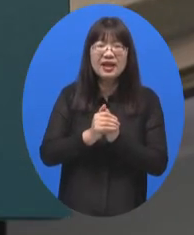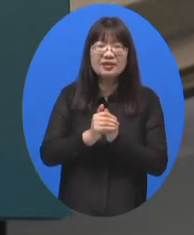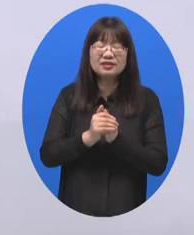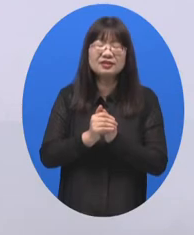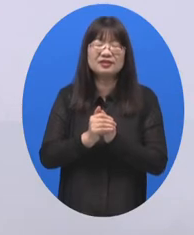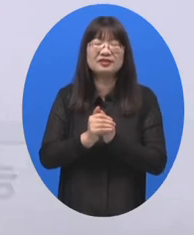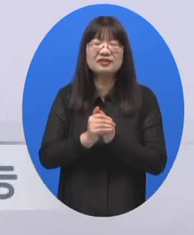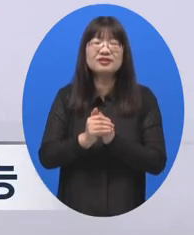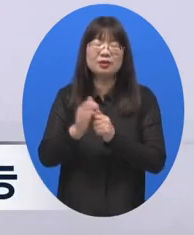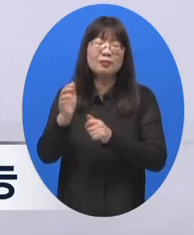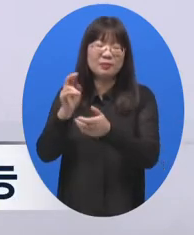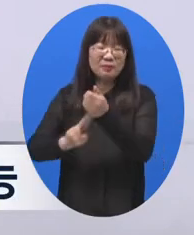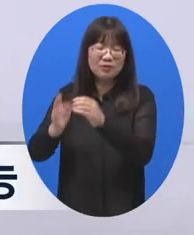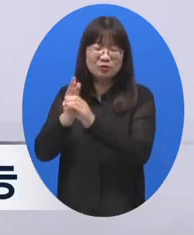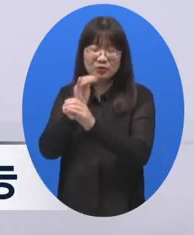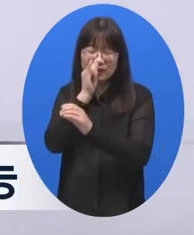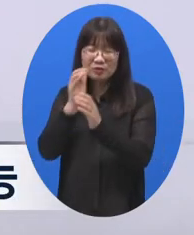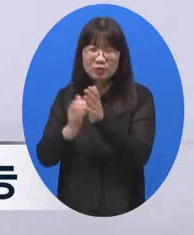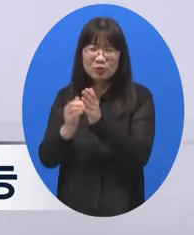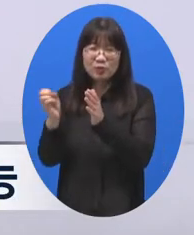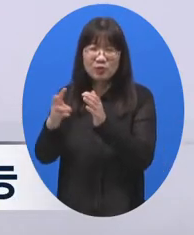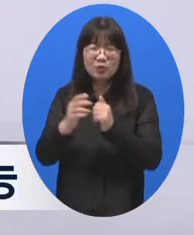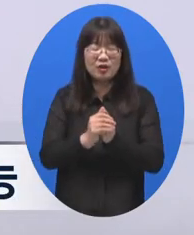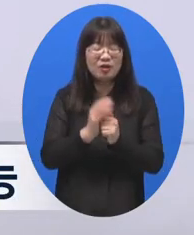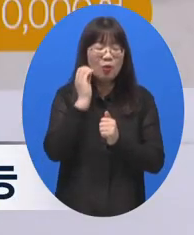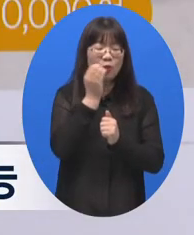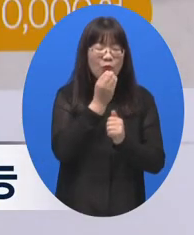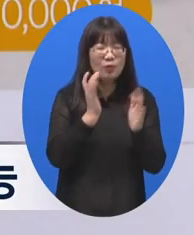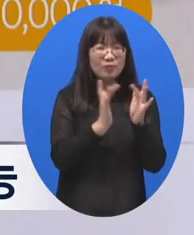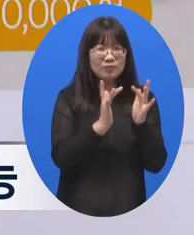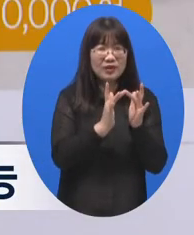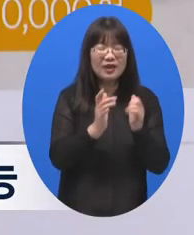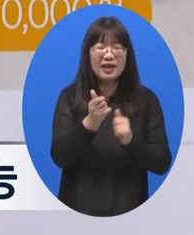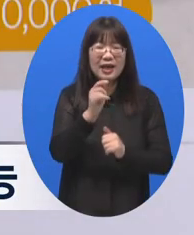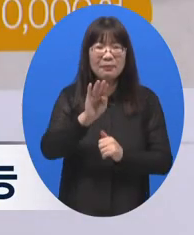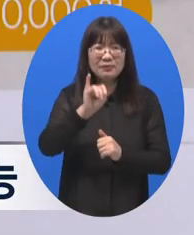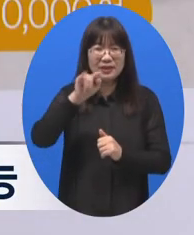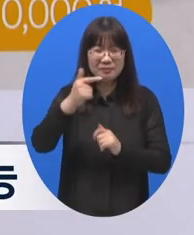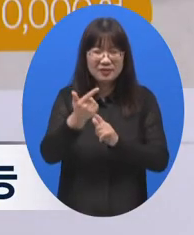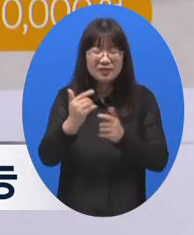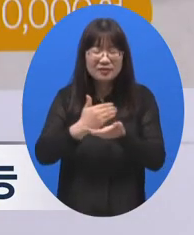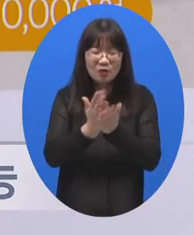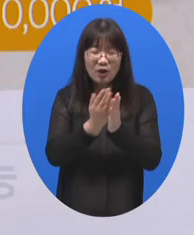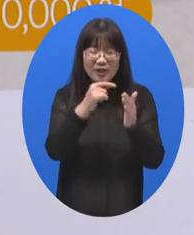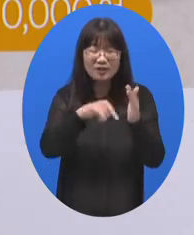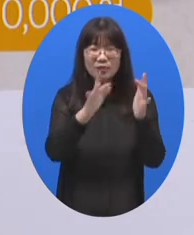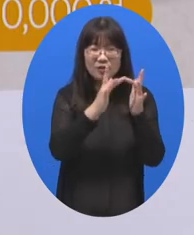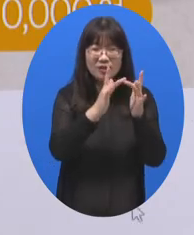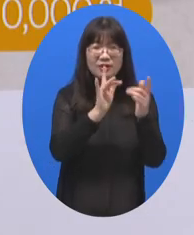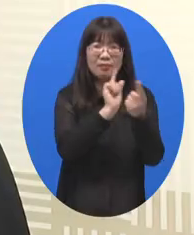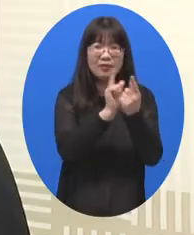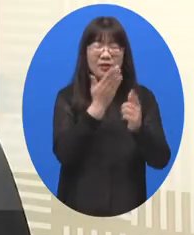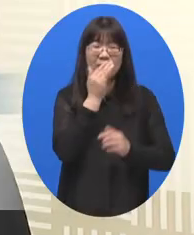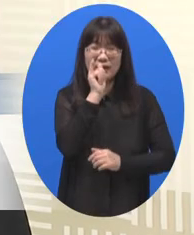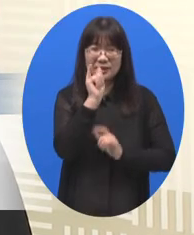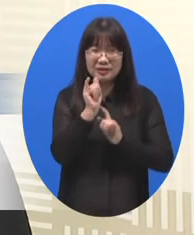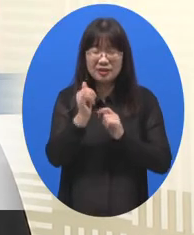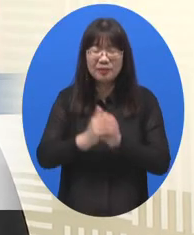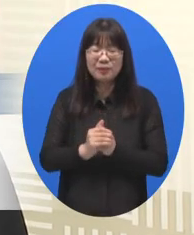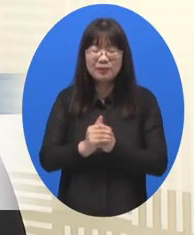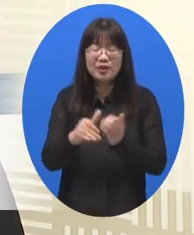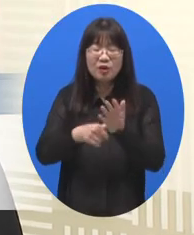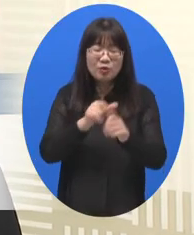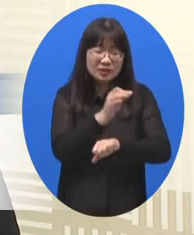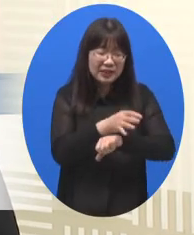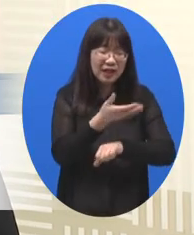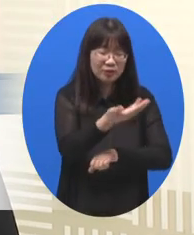중입니다. 또 착착착 쇼핑몰과 네이버 해피빈 펀딩 등 온라인에서도 만나볼 수 있습니다. 이 제품을